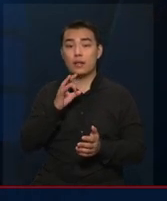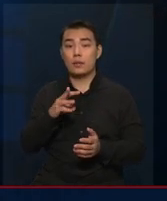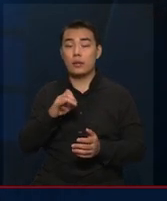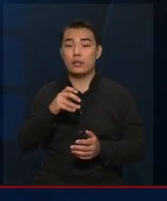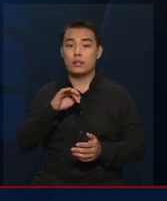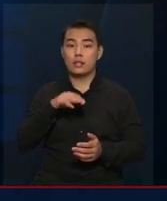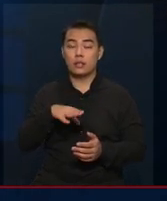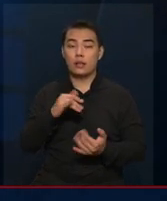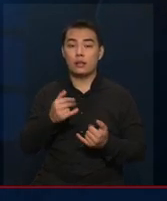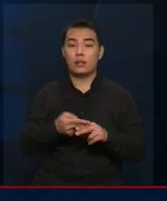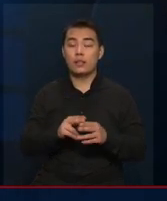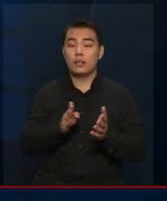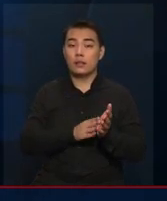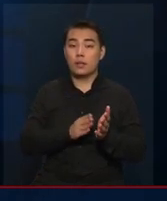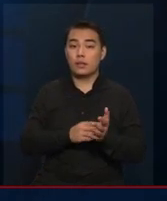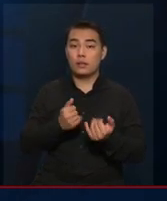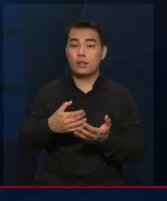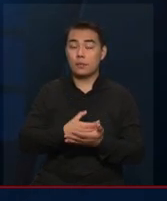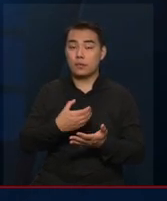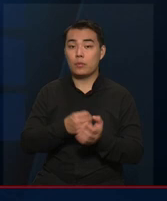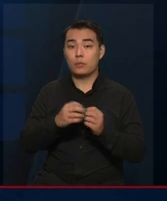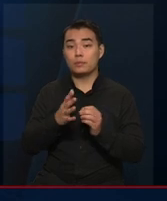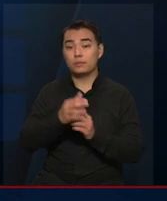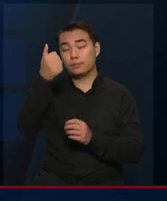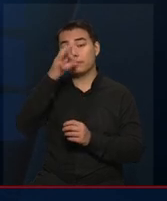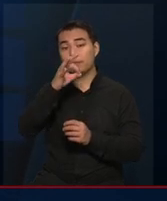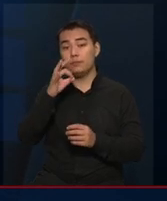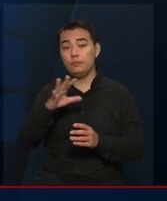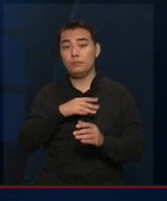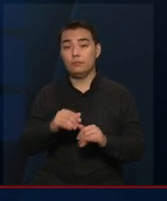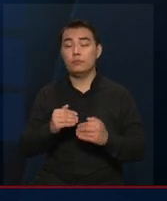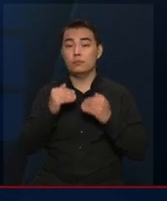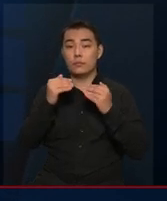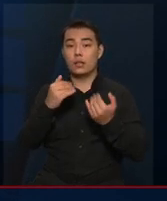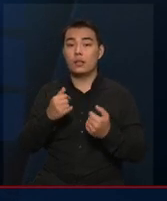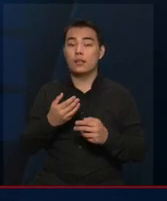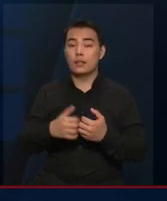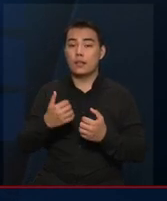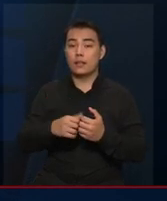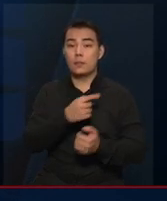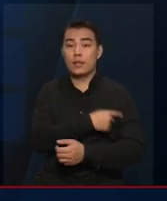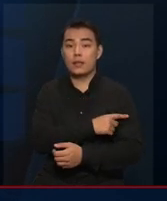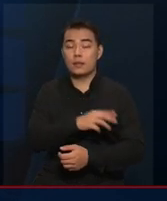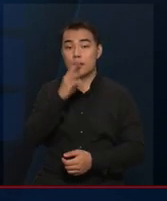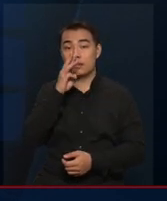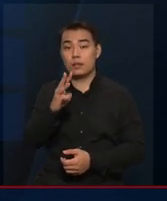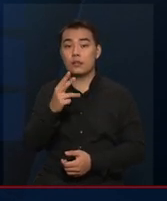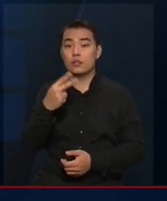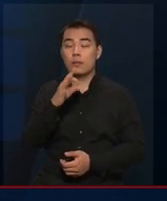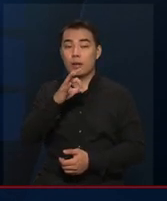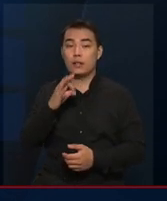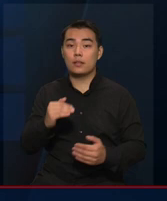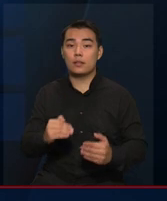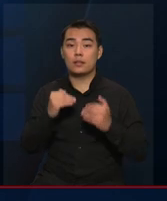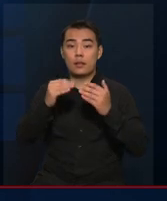мен докторанттардың стипендиясы 15% көбейді. Дәрігерлердің еңбек ақысы 30%, орта медициналық қызметкерлердің жалақысы 20%